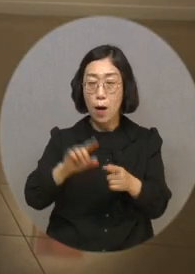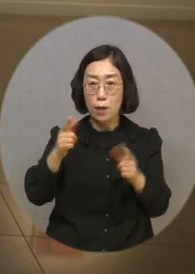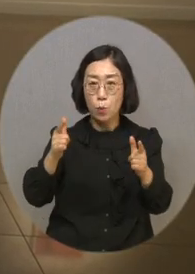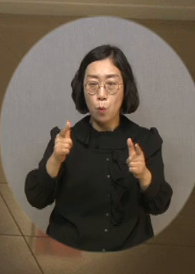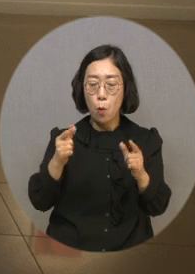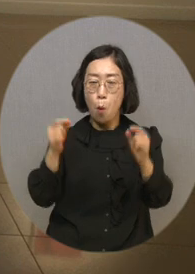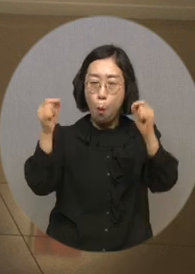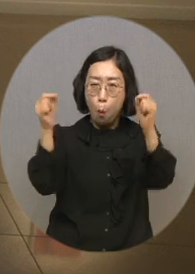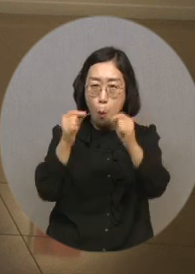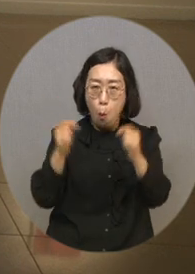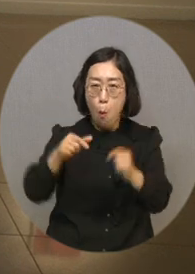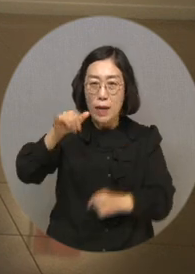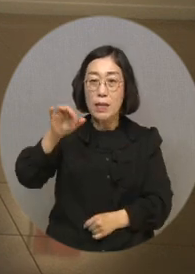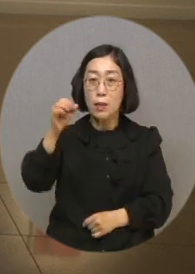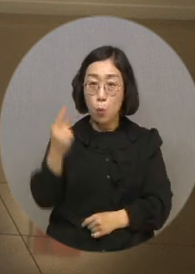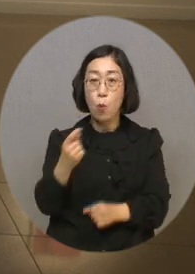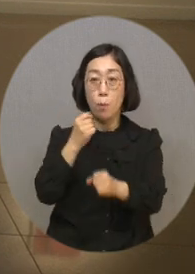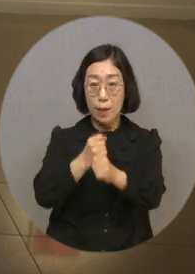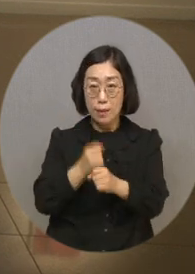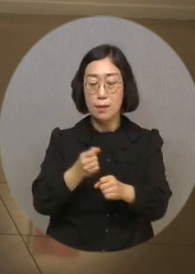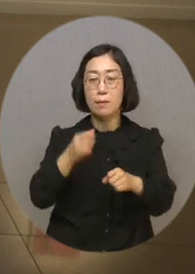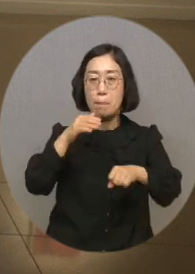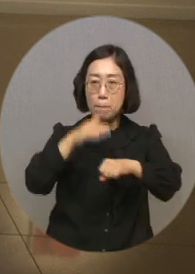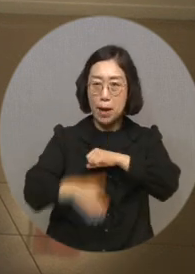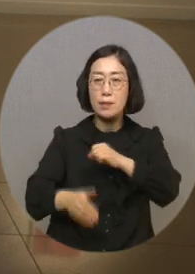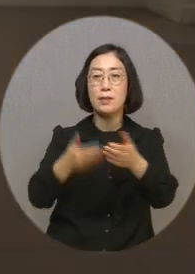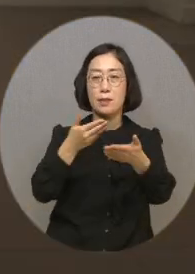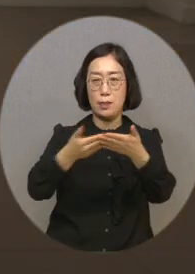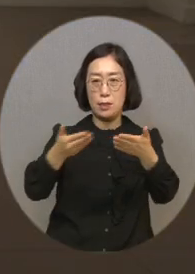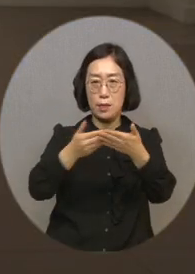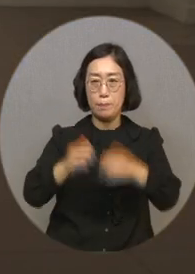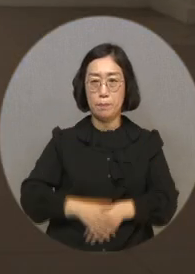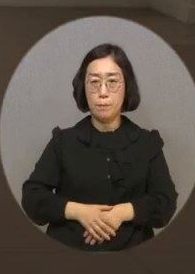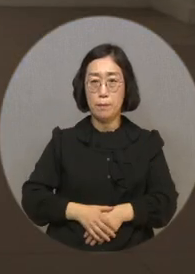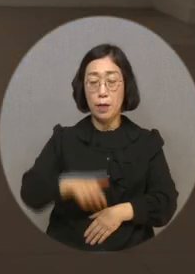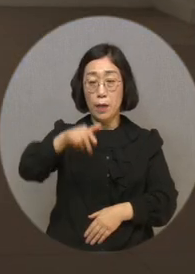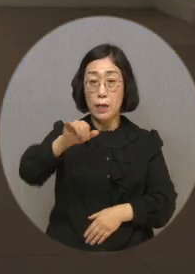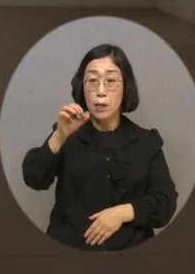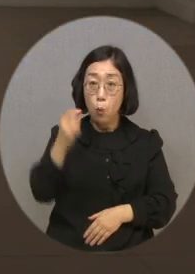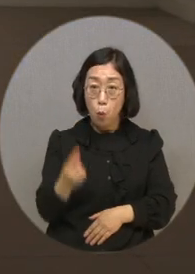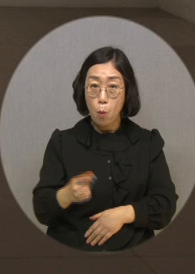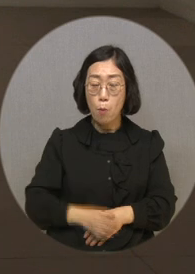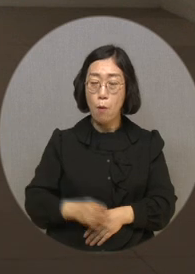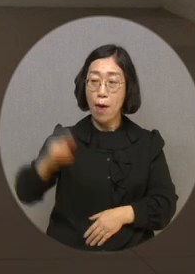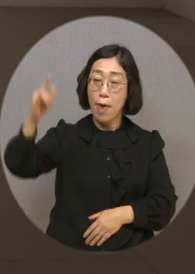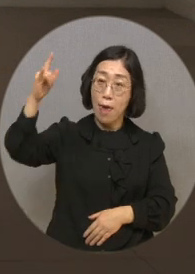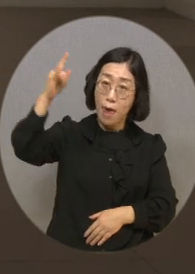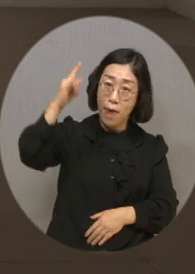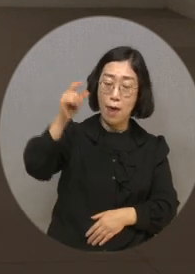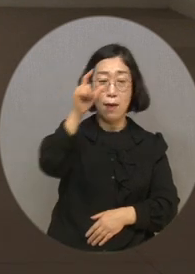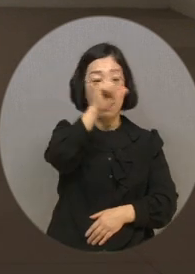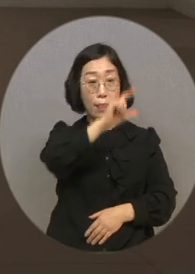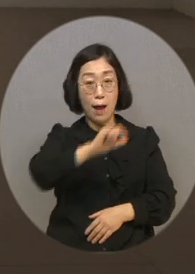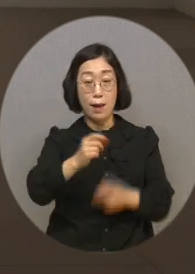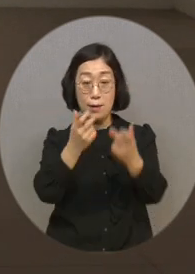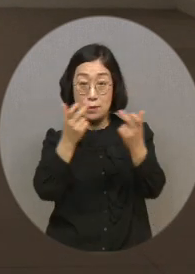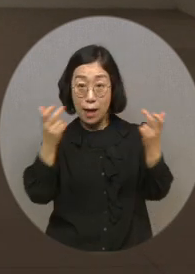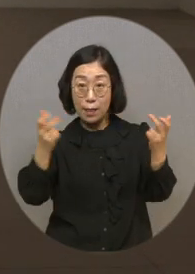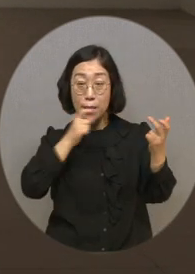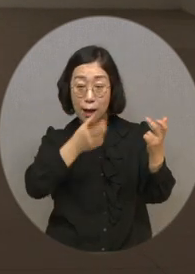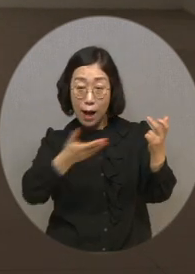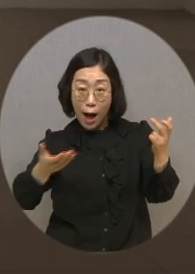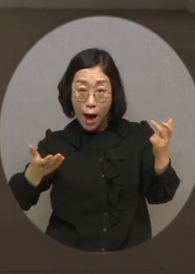기호화된 자연을 화폭에 담아냅니다. 그 기호는 해, 달, 산,